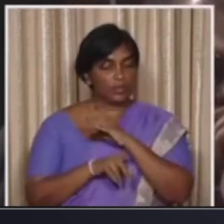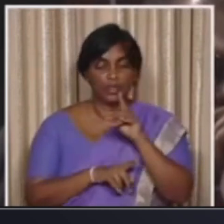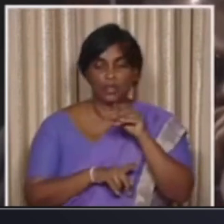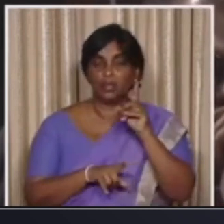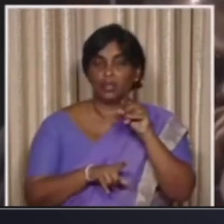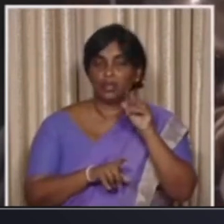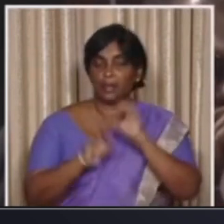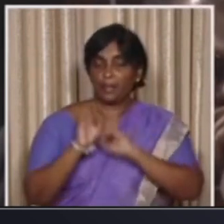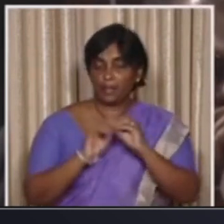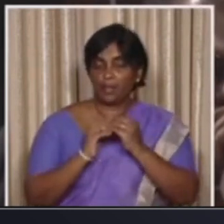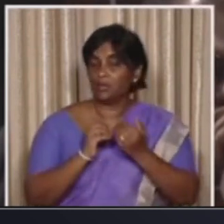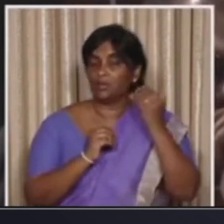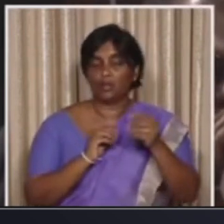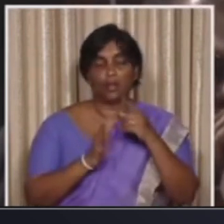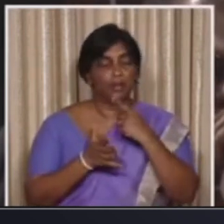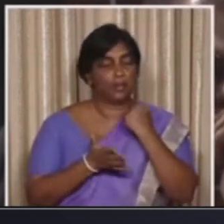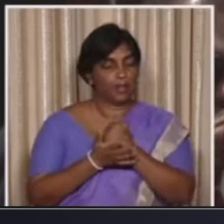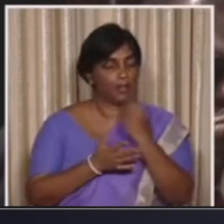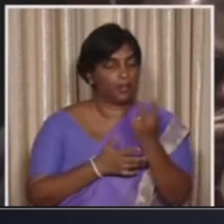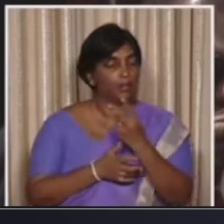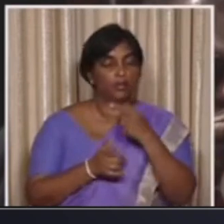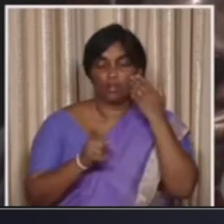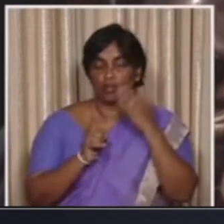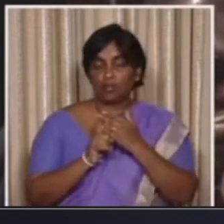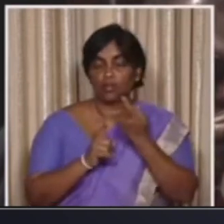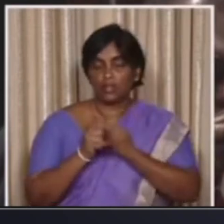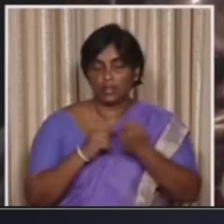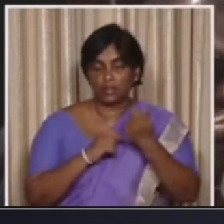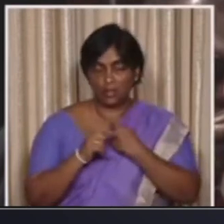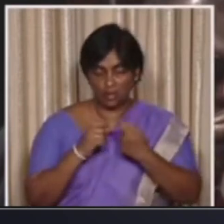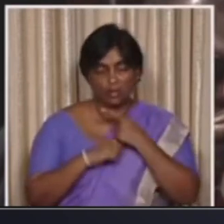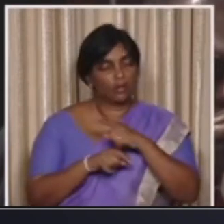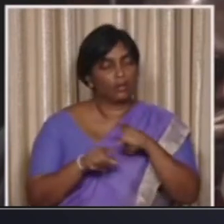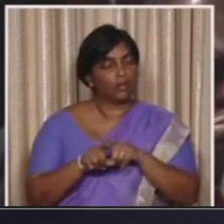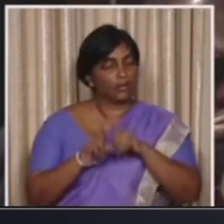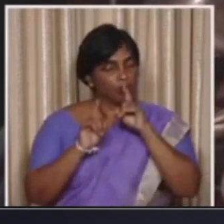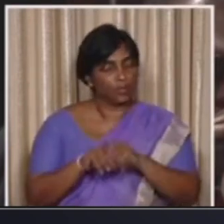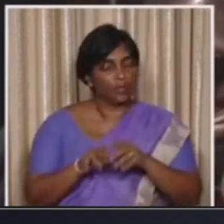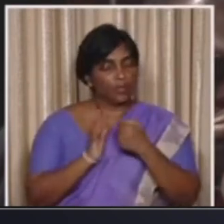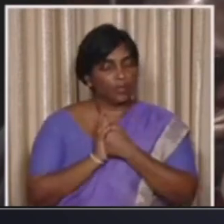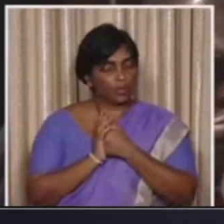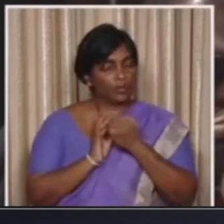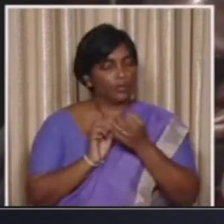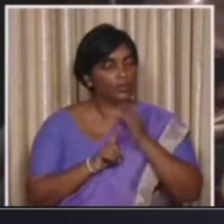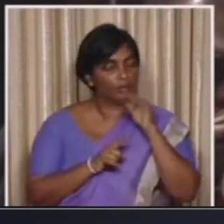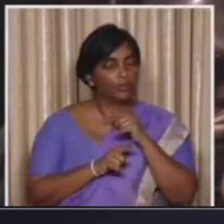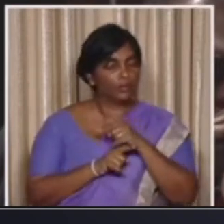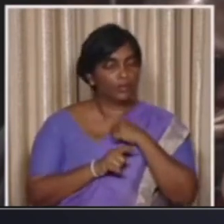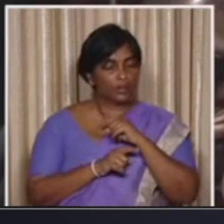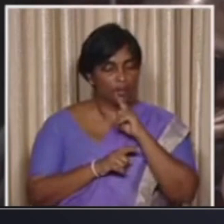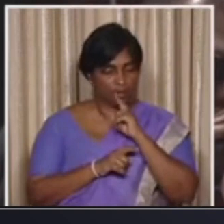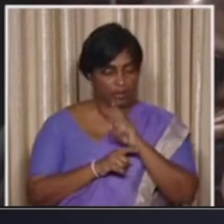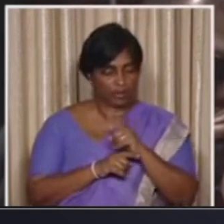111 සීමාවෙන් ඔබට කියපු බැංකු දෙකක් මේ කට්ටිය විකුණන්නයි මේ ට්‍රයි කරන්නේ. එසගරු සභාපතිතුමනි අපි කියන්න ඕන එක